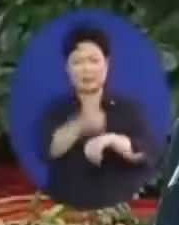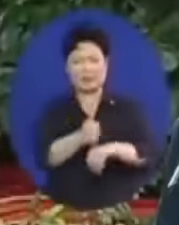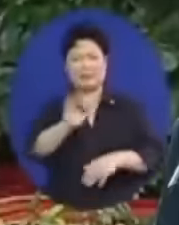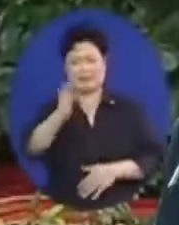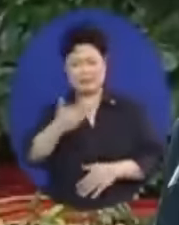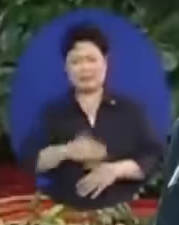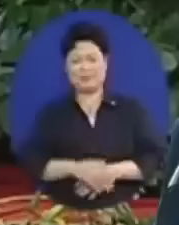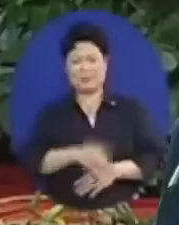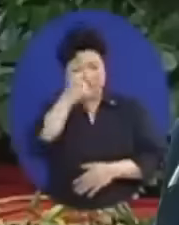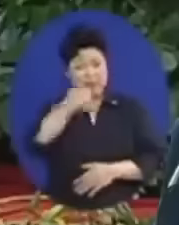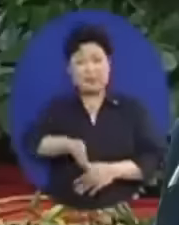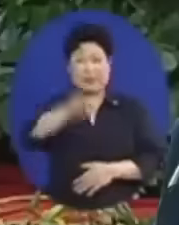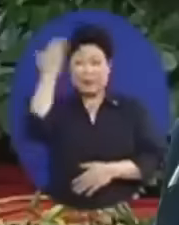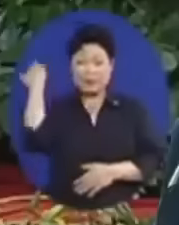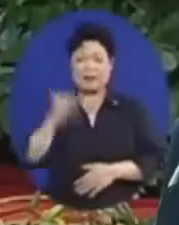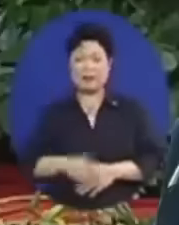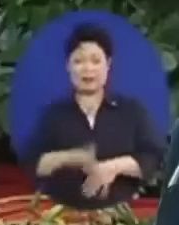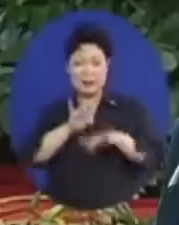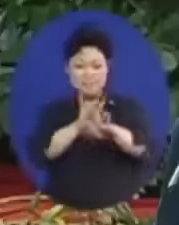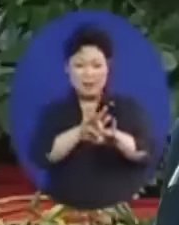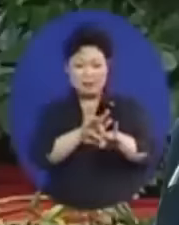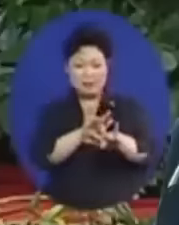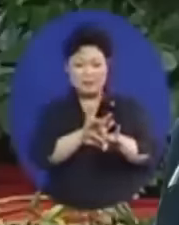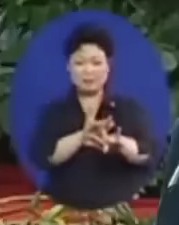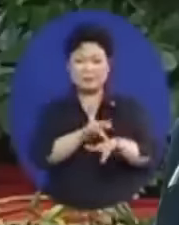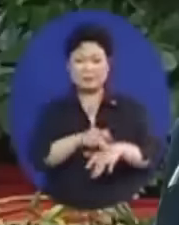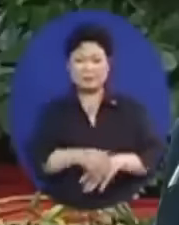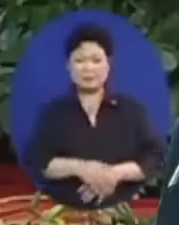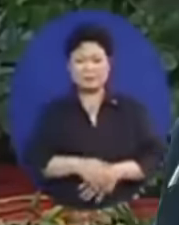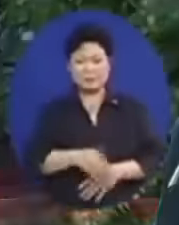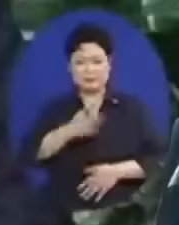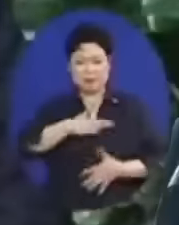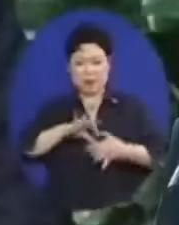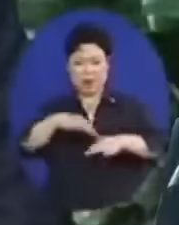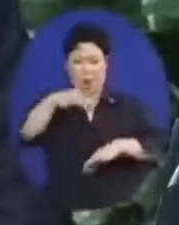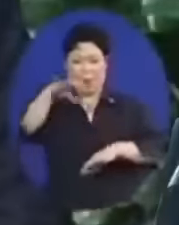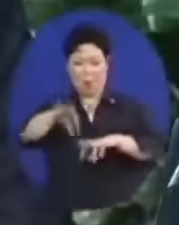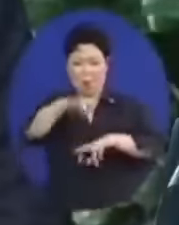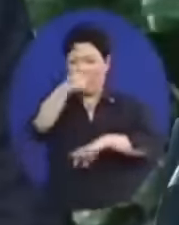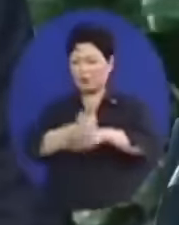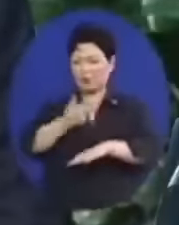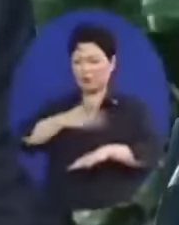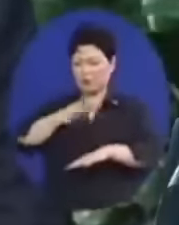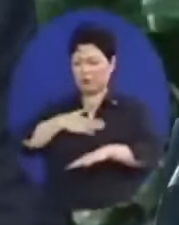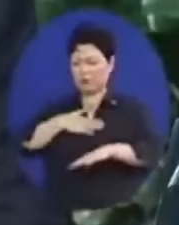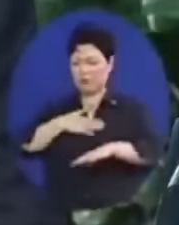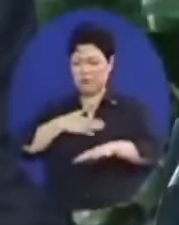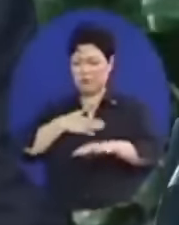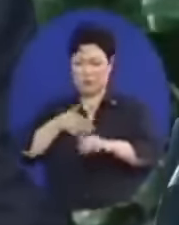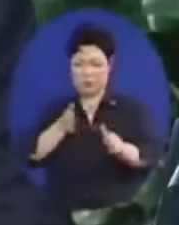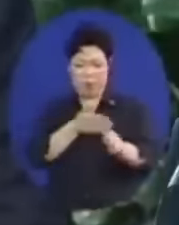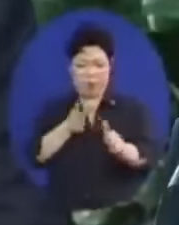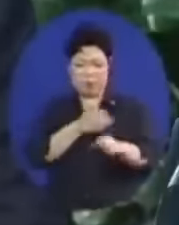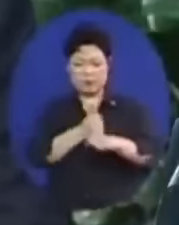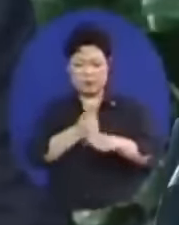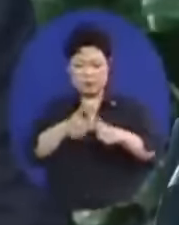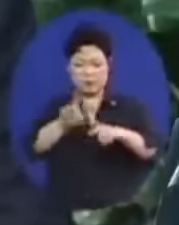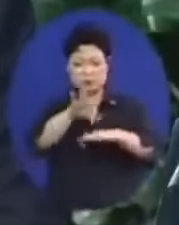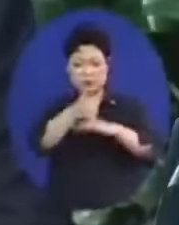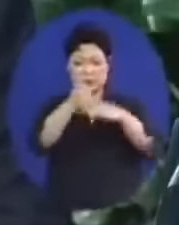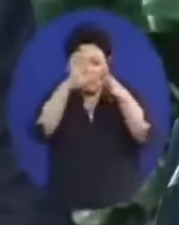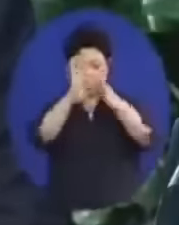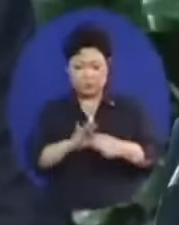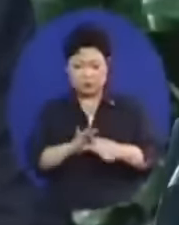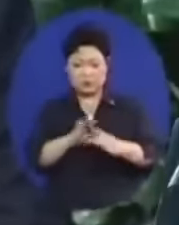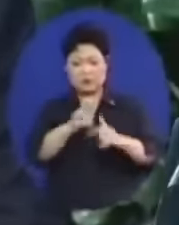것입니다. 옛날에는 마귀가 나의 왕으로서 나를 다스렸지만은 예수 그리스도를 통해서